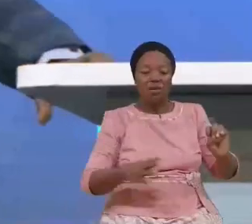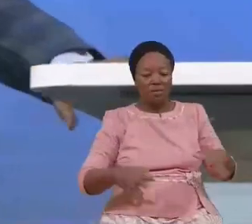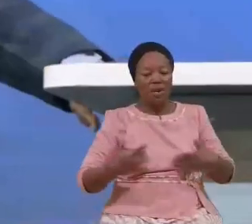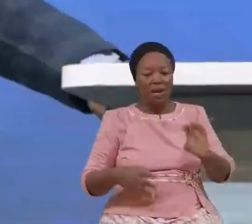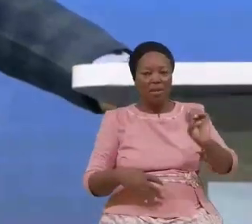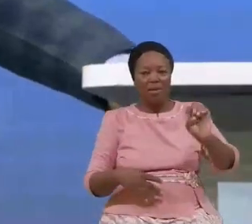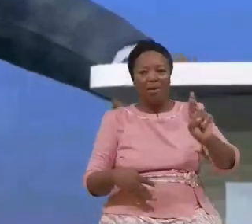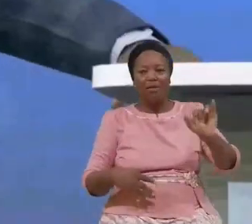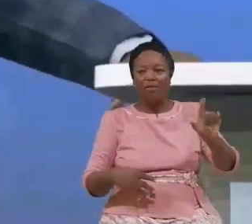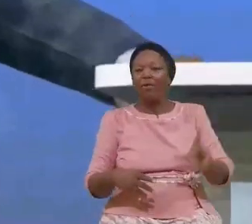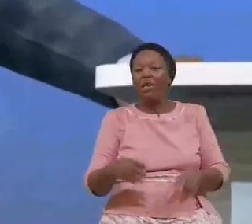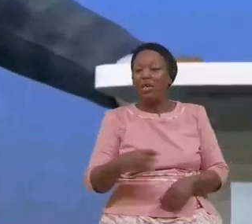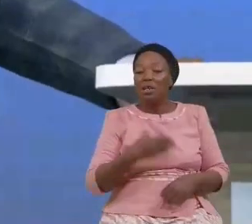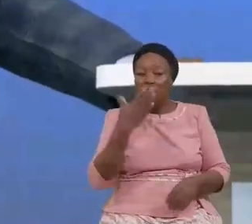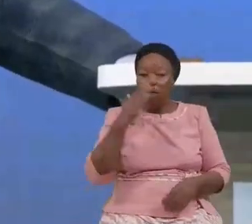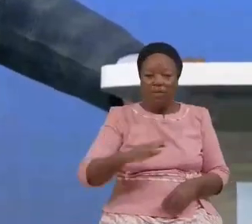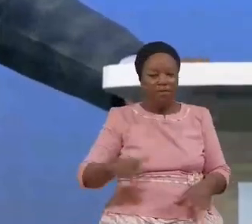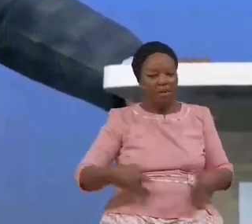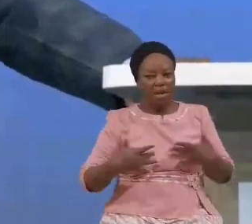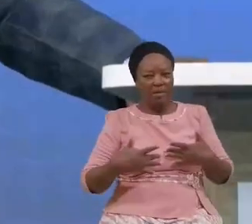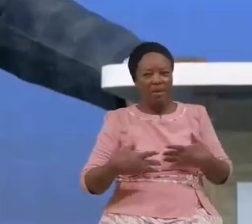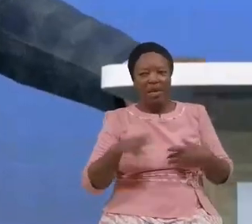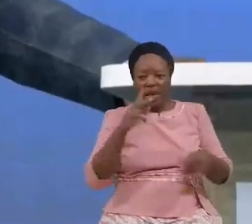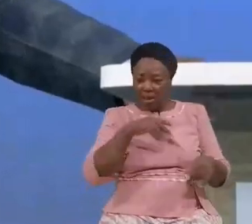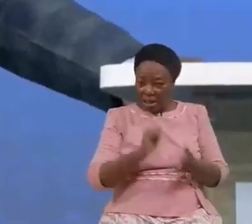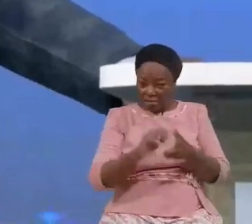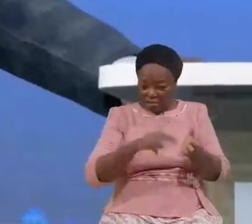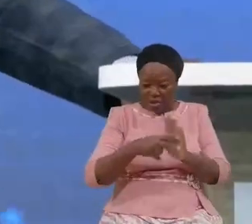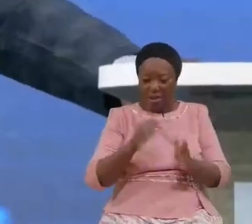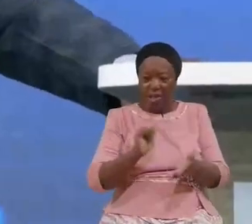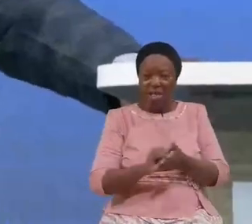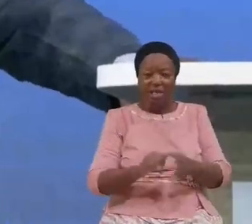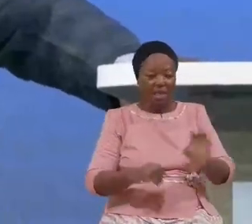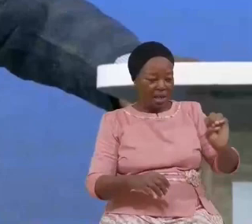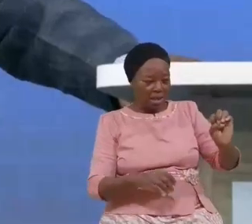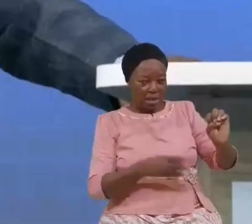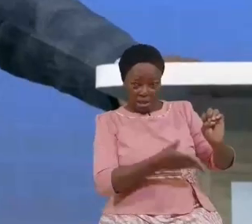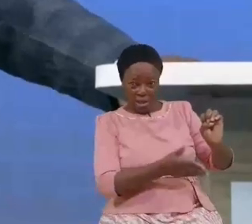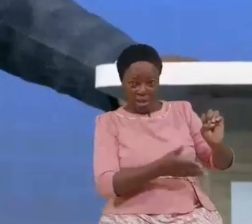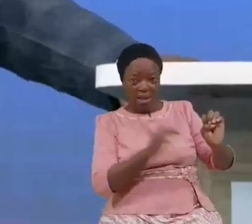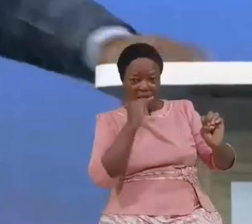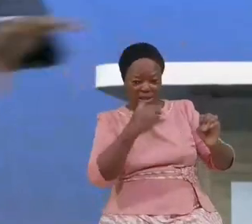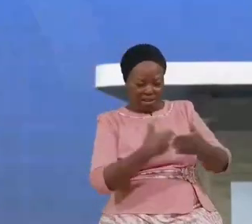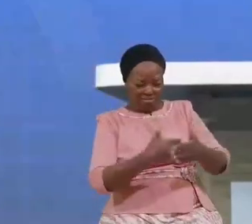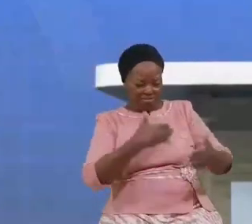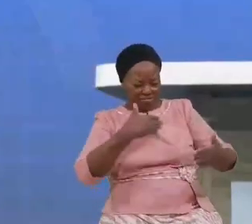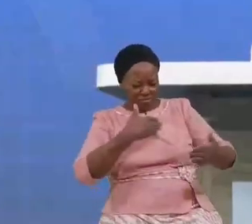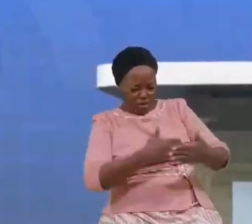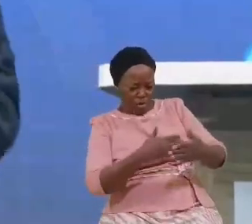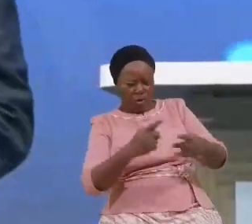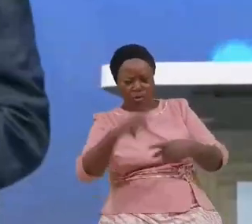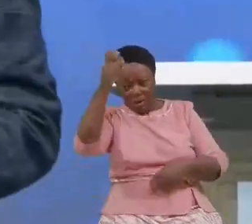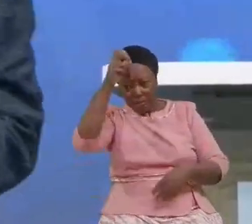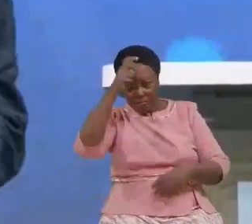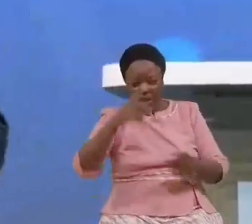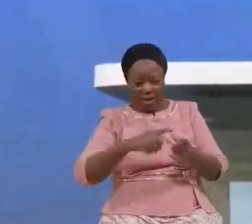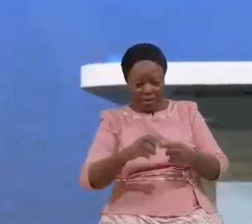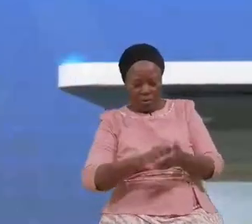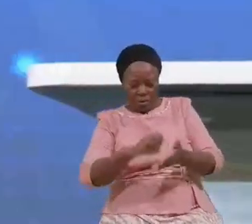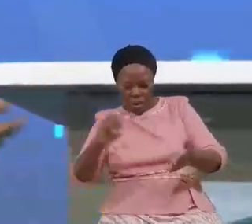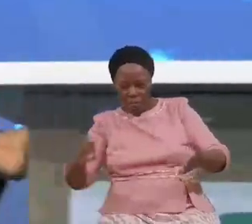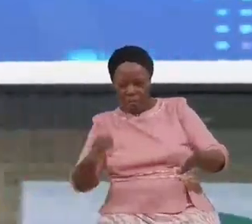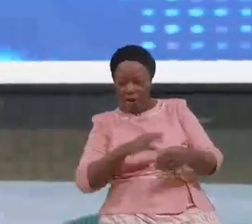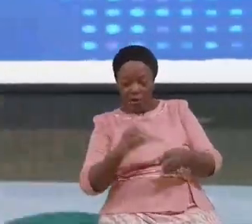la vie maléfique et cette vie est proche de Satan et s'il ajoute